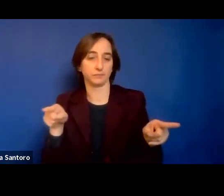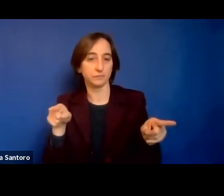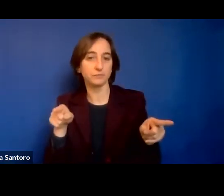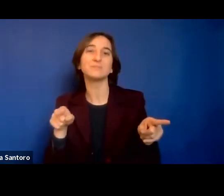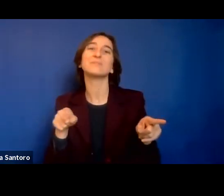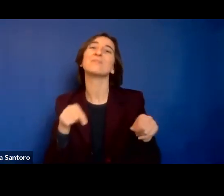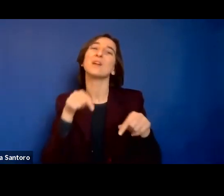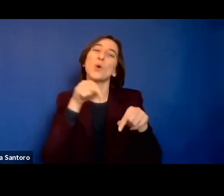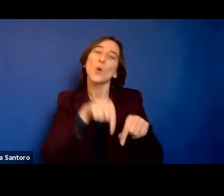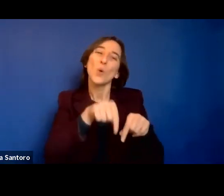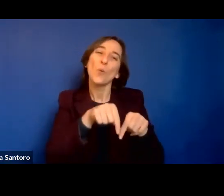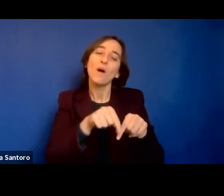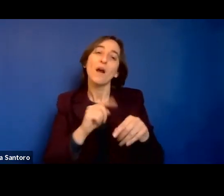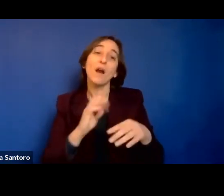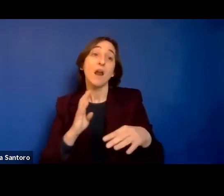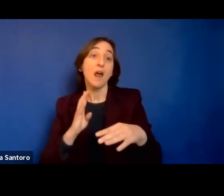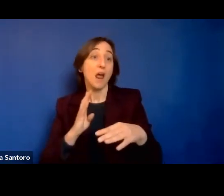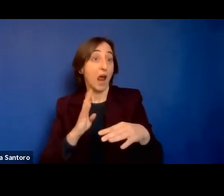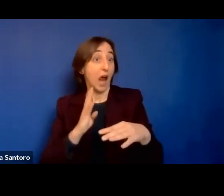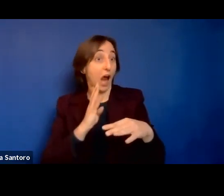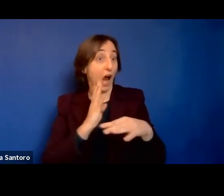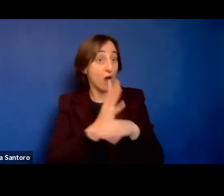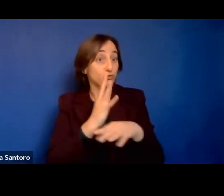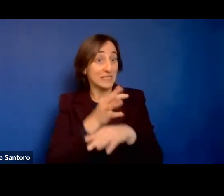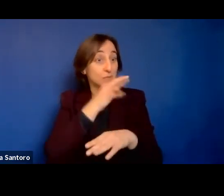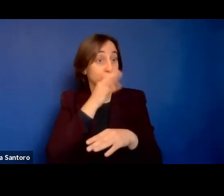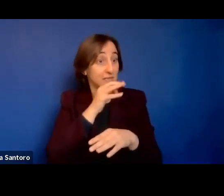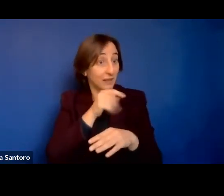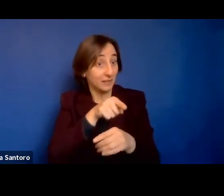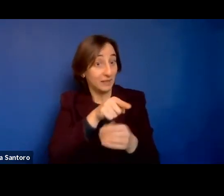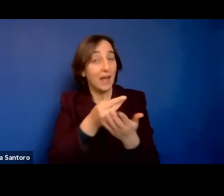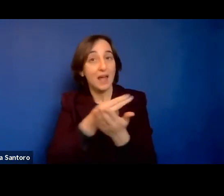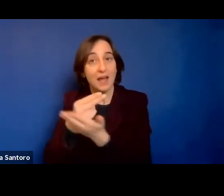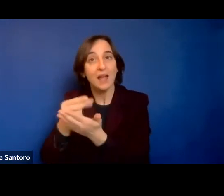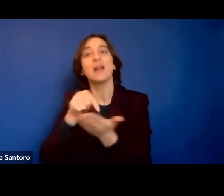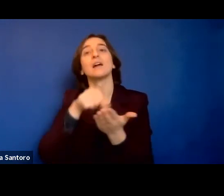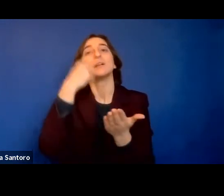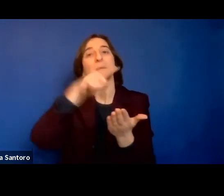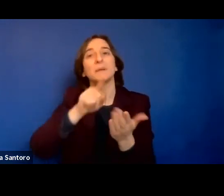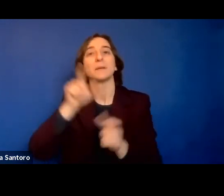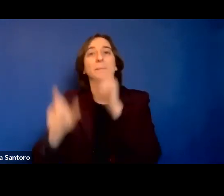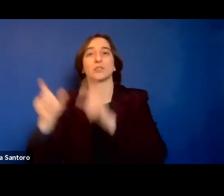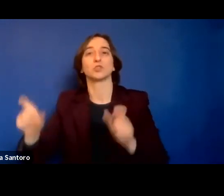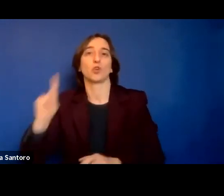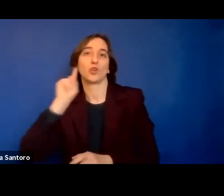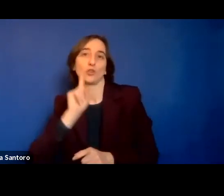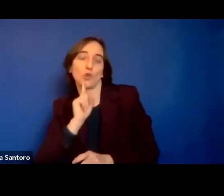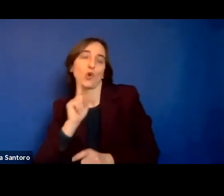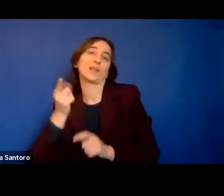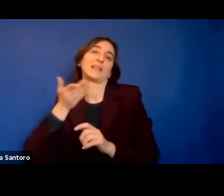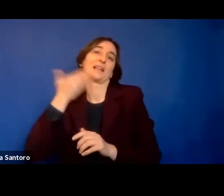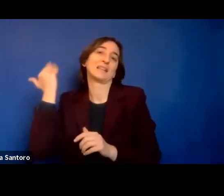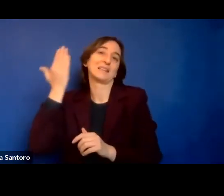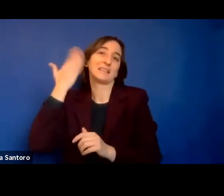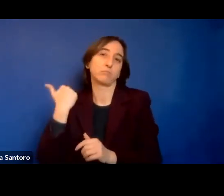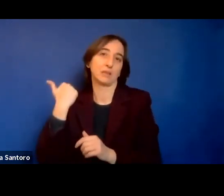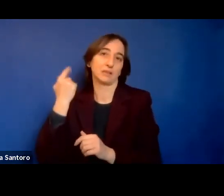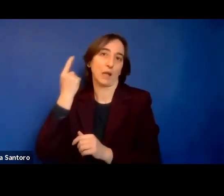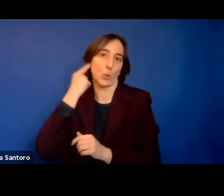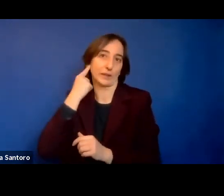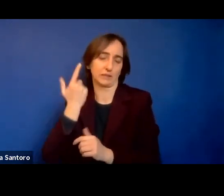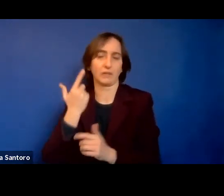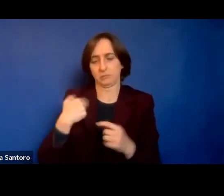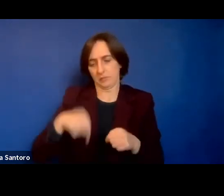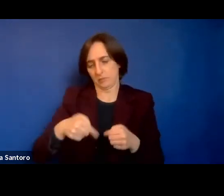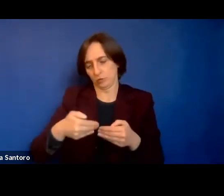a favorire l'inclusione delle persone sorde e con disabilità uditiva. Ne parleremo durante la giornata, però intanto